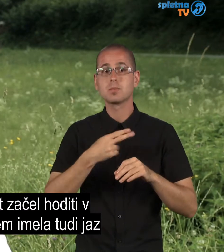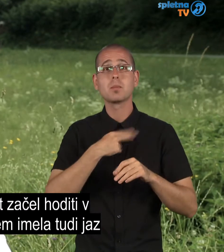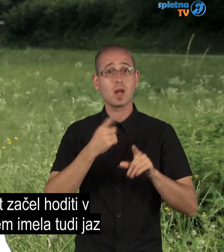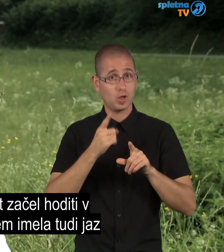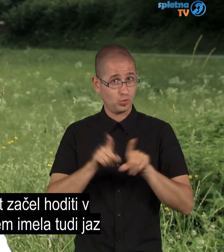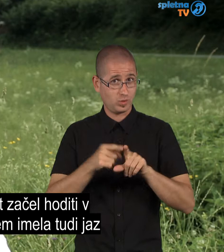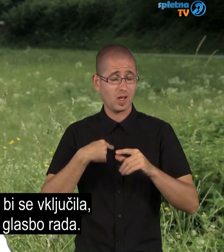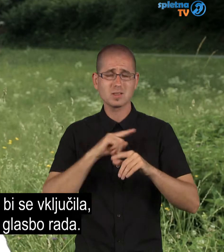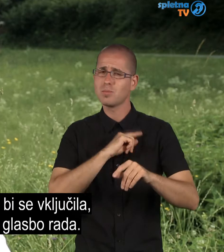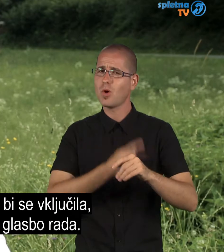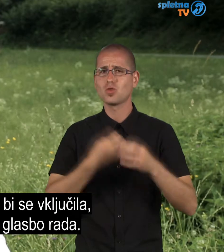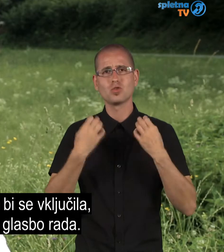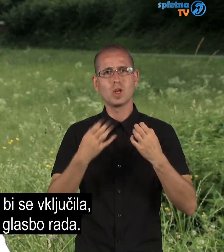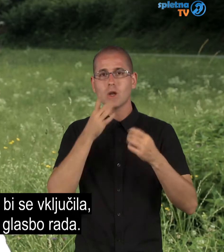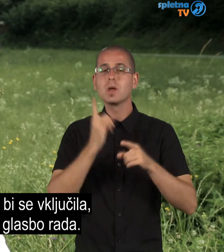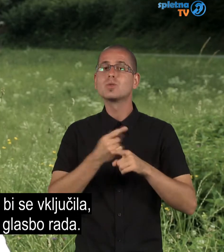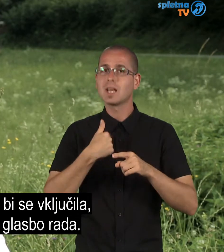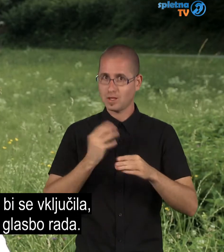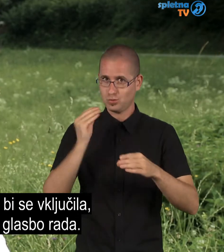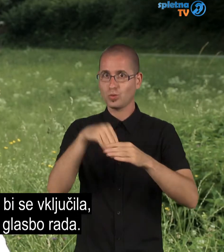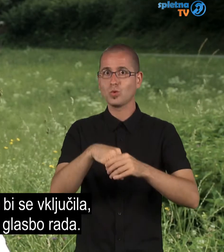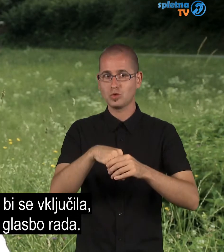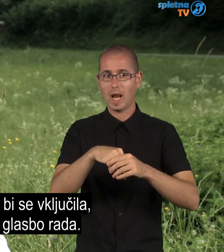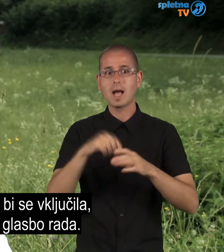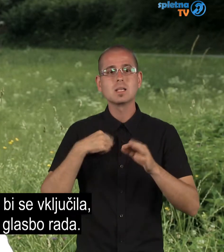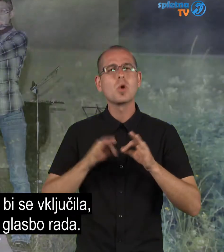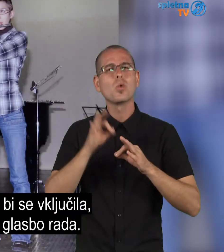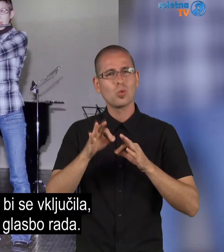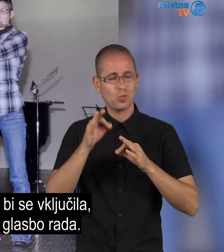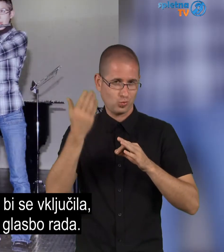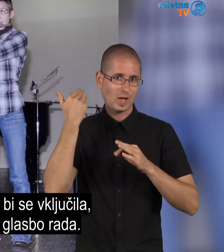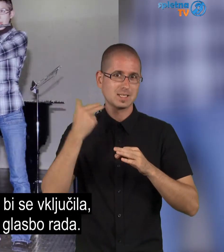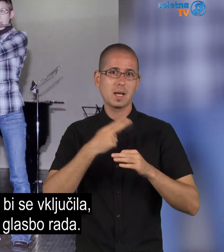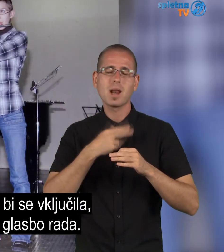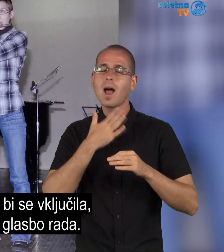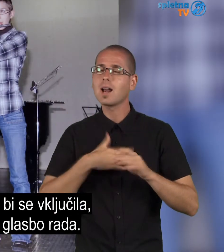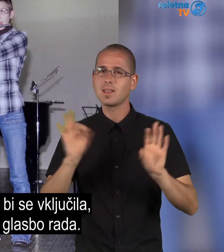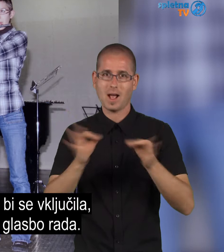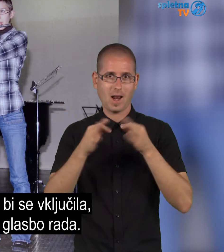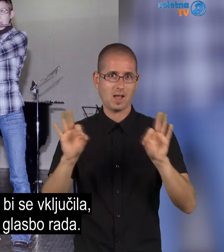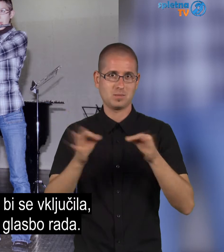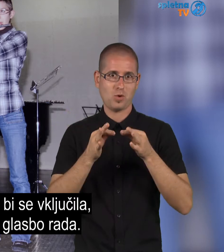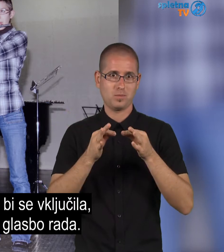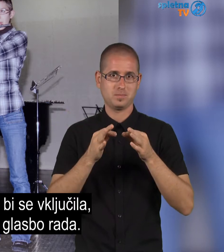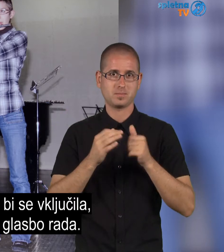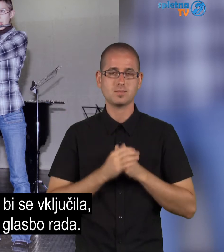sem imela tudi jaz močno željo, da bi se tudi jaz vključila, ker sem včasih imela rada glasbo.